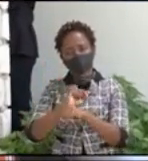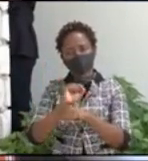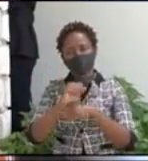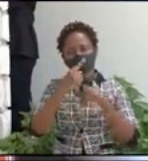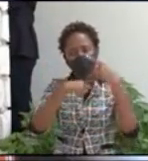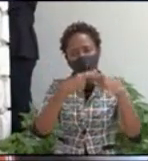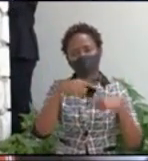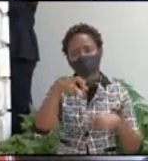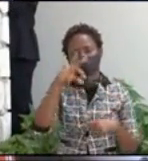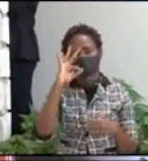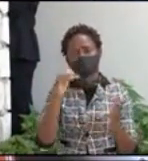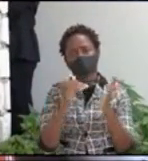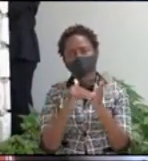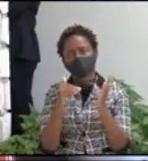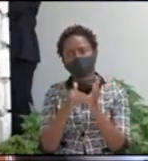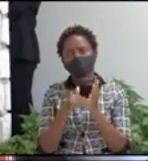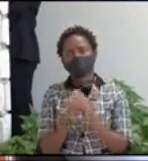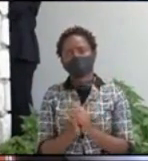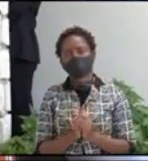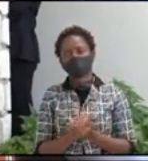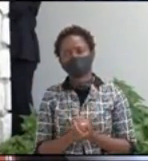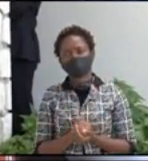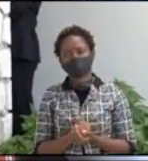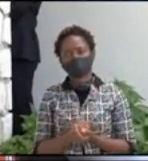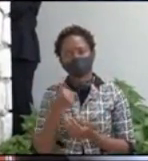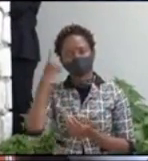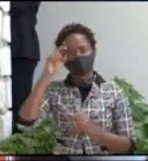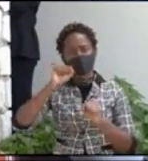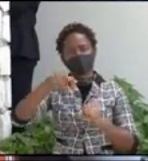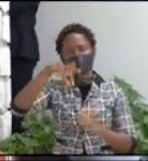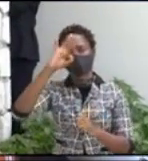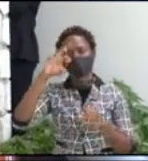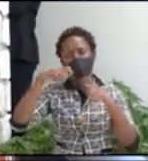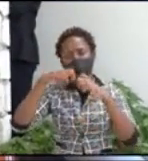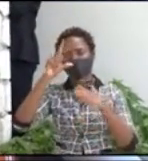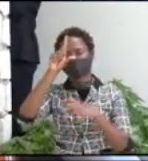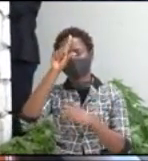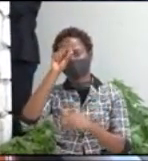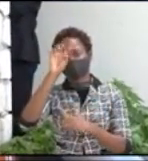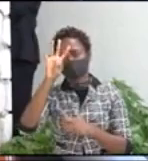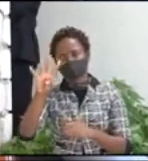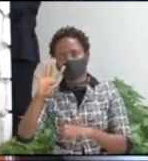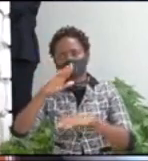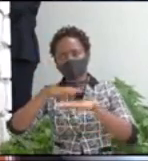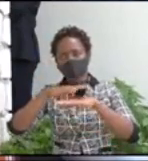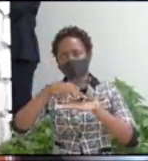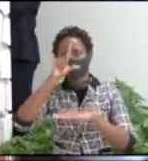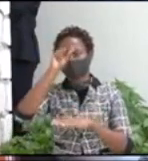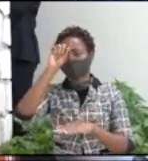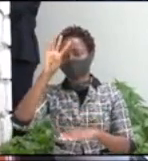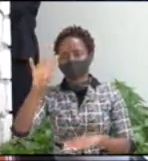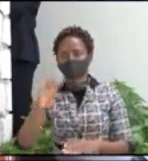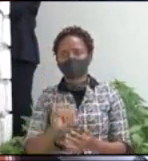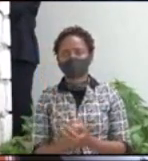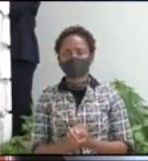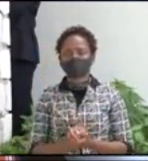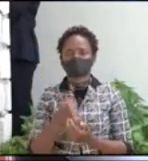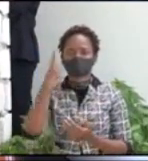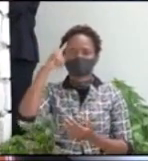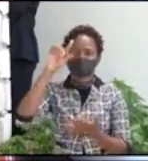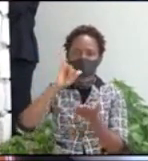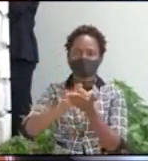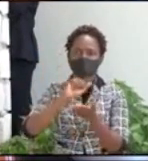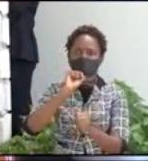nous pour nous connecter central Jacmel nous pour nous pour nous courant 24 sur 24 qui pour aller jusqu'à Perredo. C'est pour ça que je